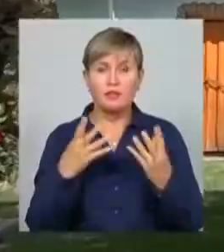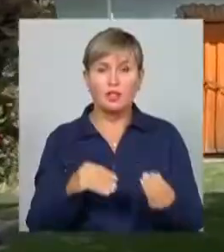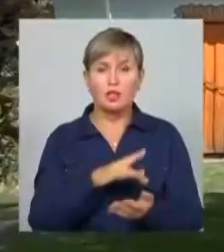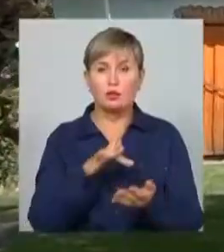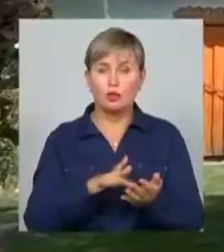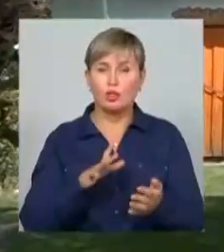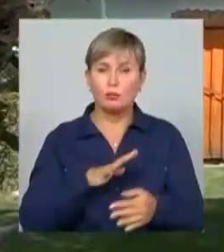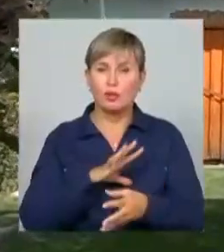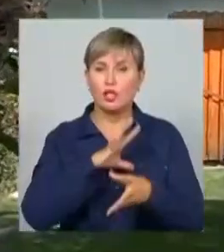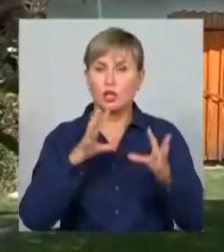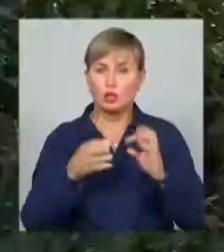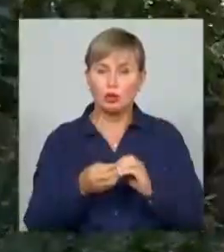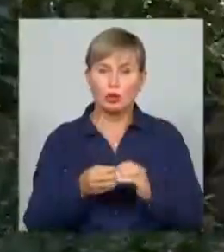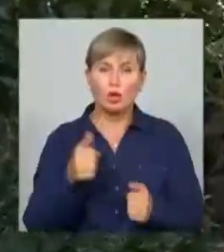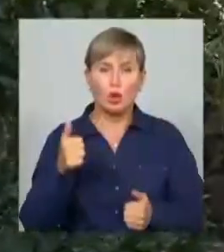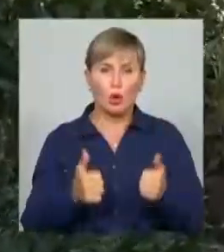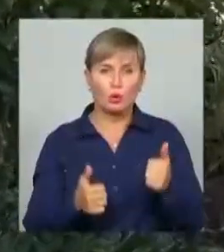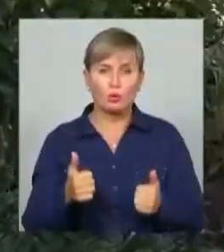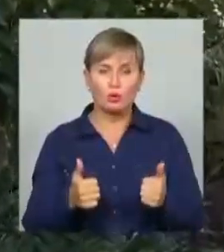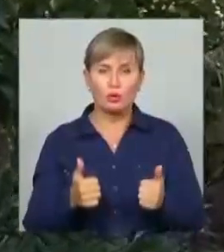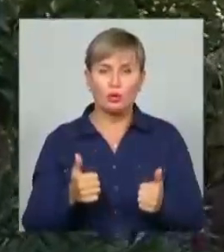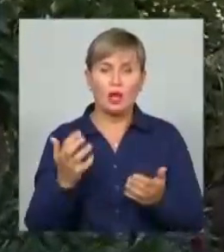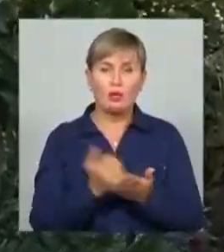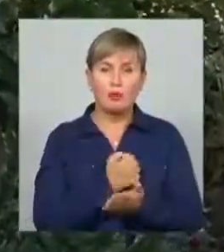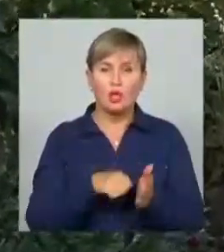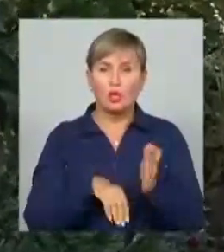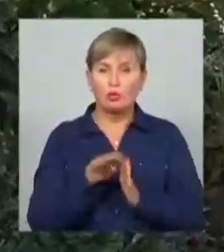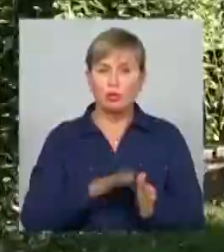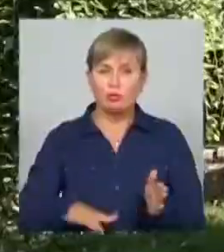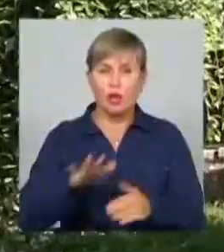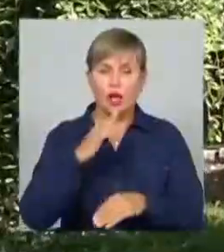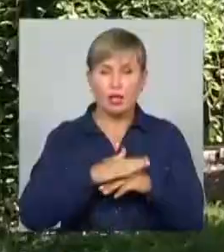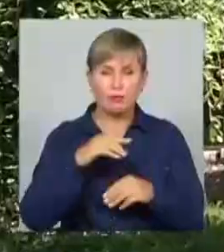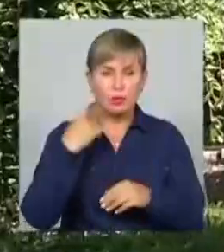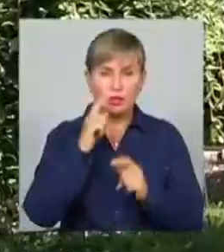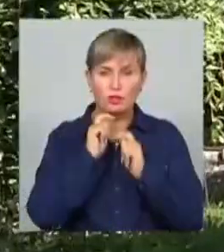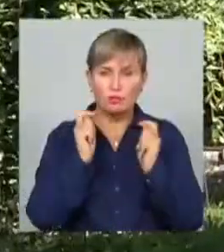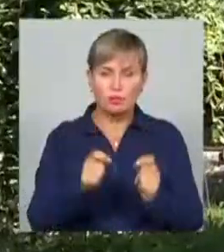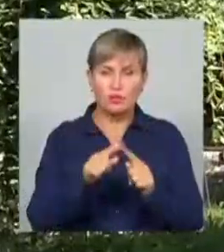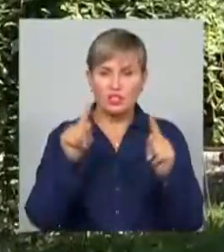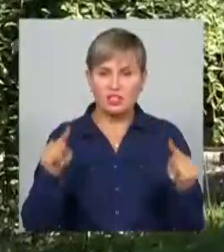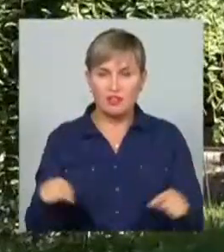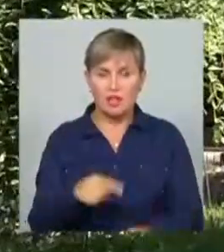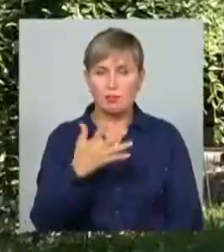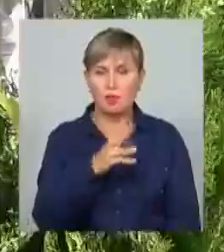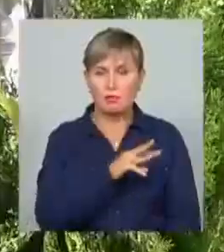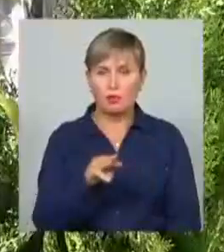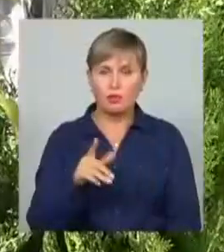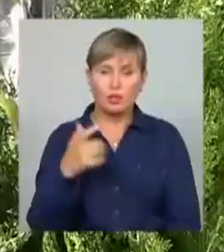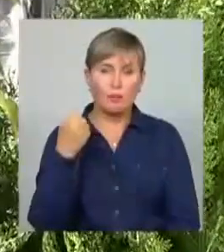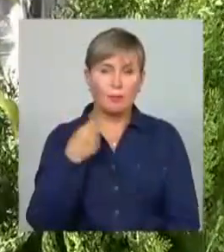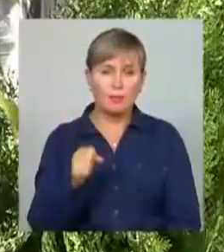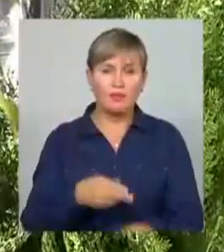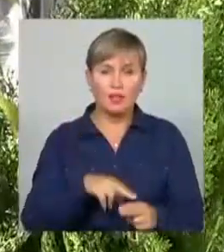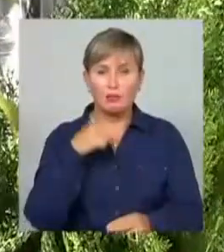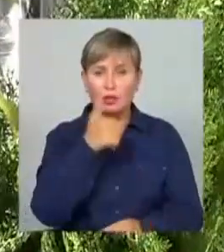были подведены итоги конкурса. Обладателем лучшего двора Аким лично вручил сертификат на 5 миллионов тенге. Победителями в